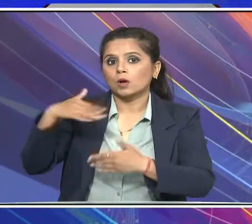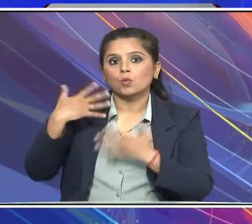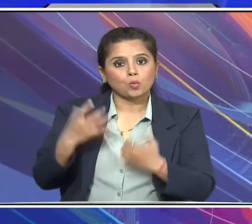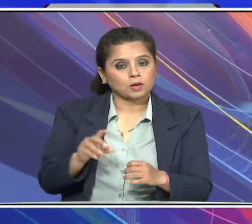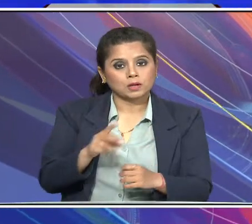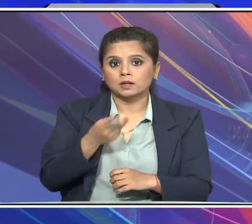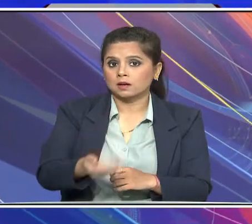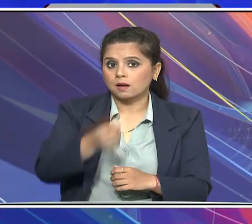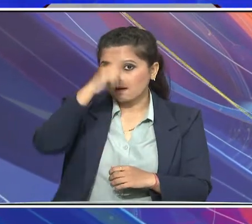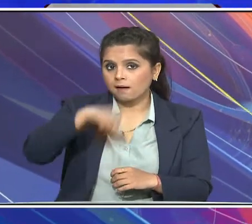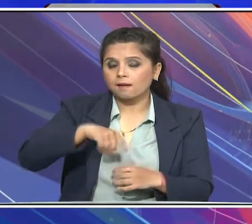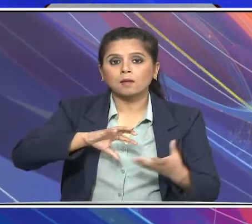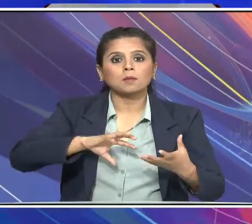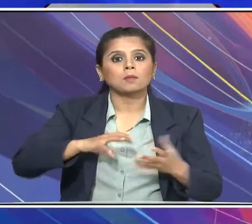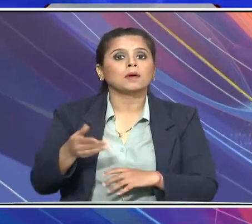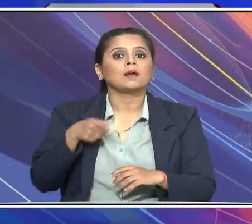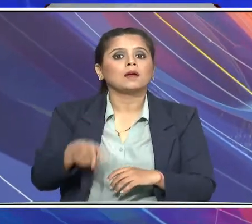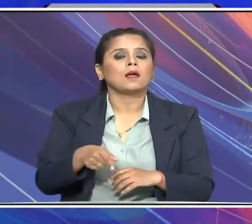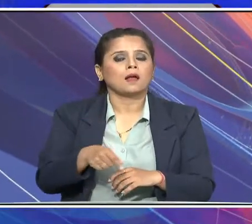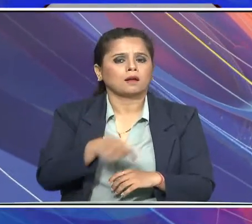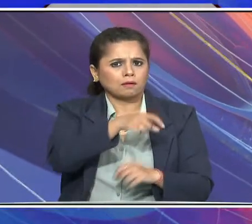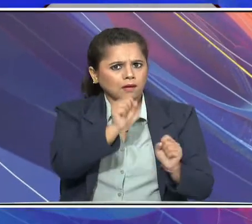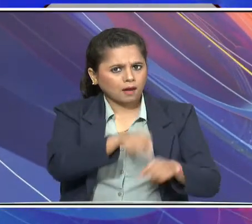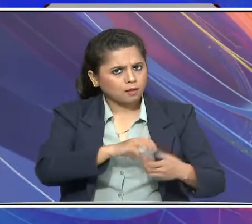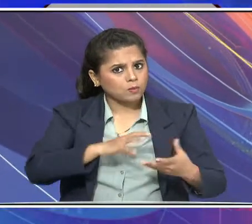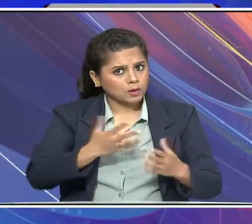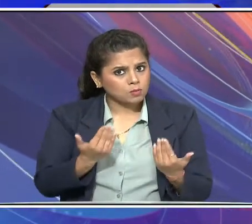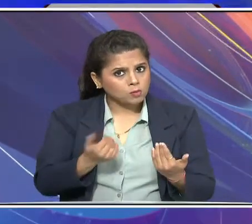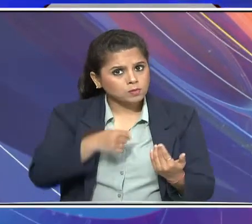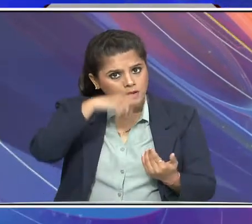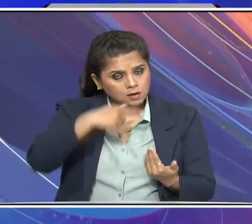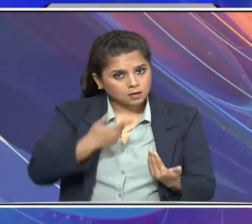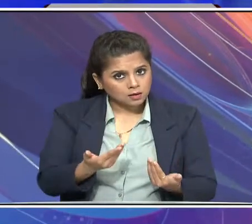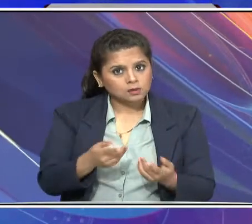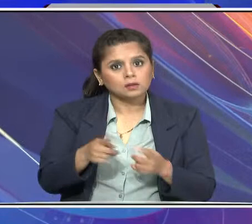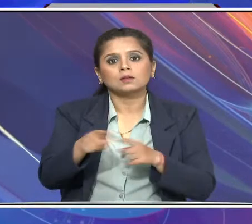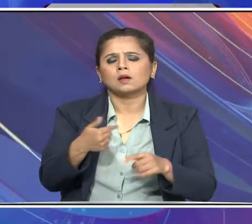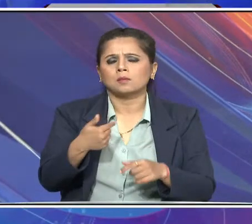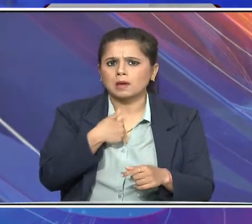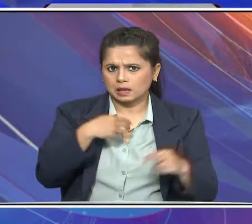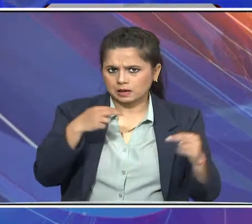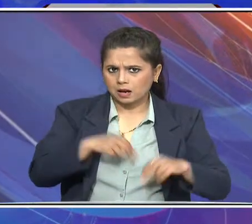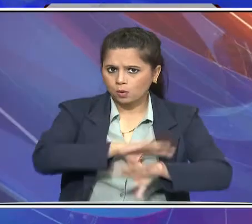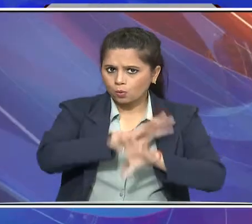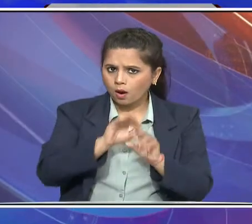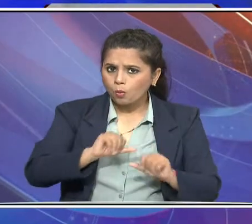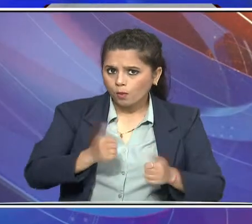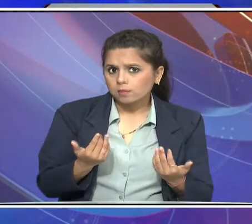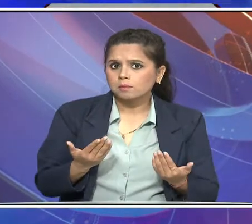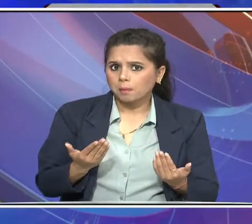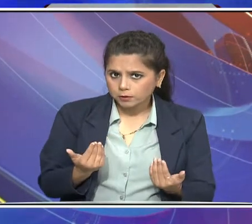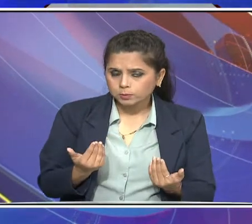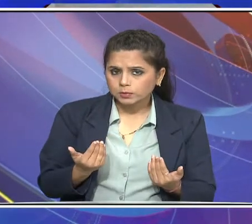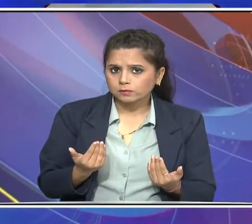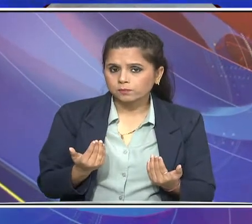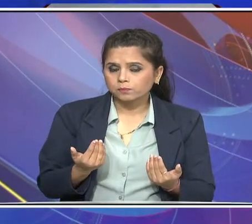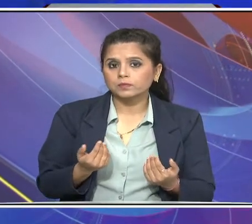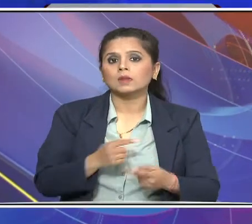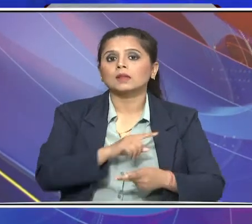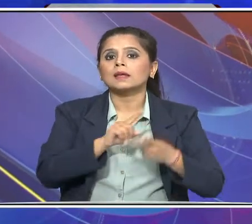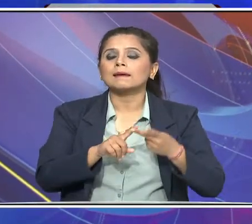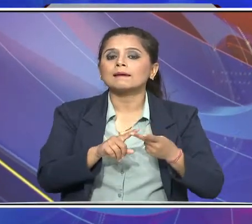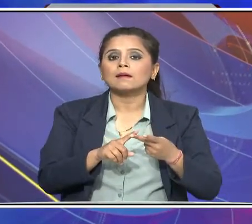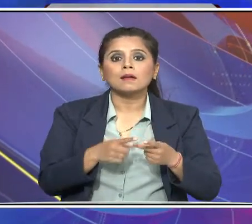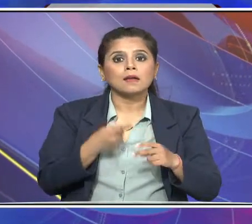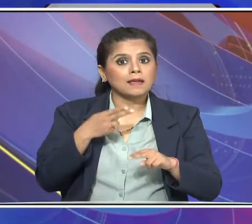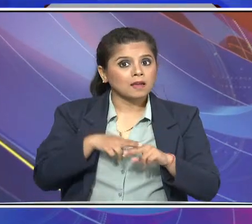देश में मैन्युफैक्चरिंग कैपेसिटी कितनी है क्या हम हमारी रिटायरमेंट को पूरा कर का रहे हैं और जब